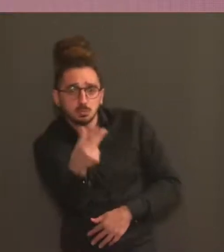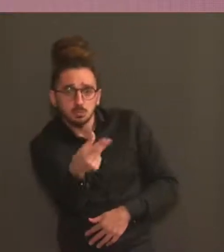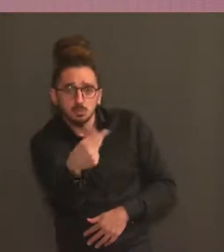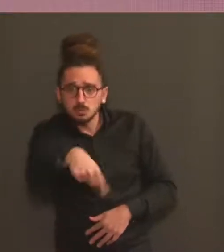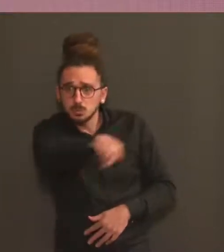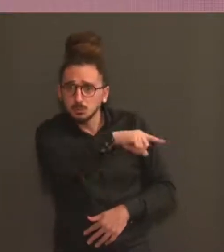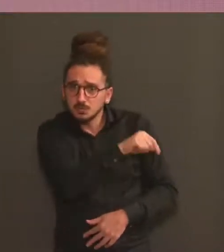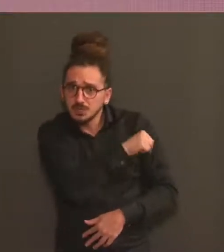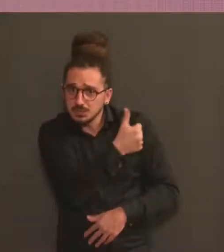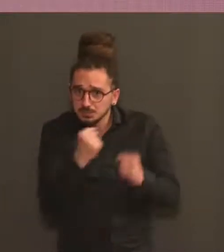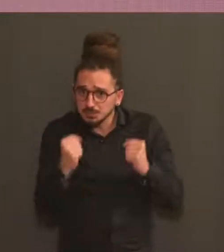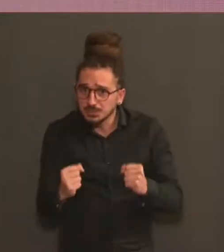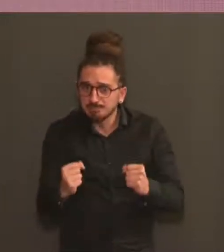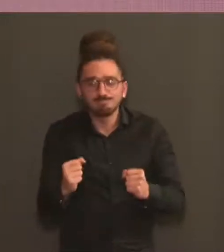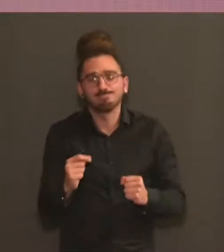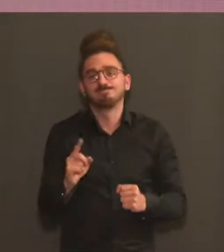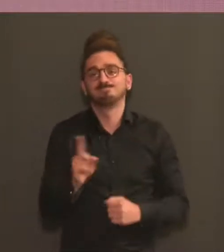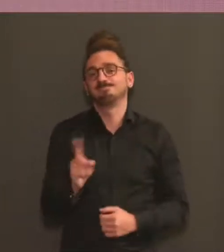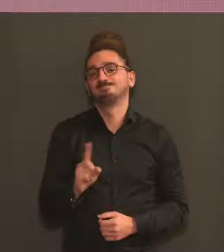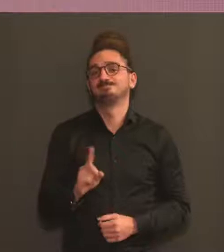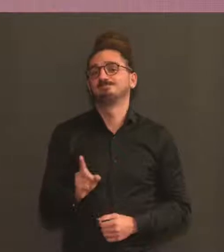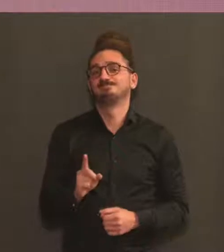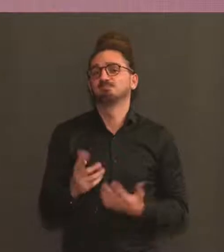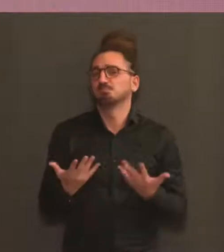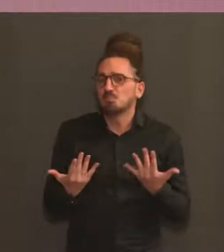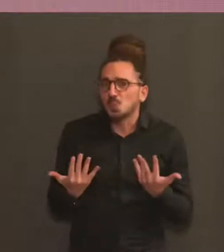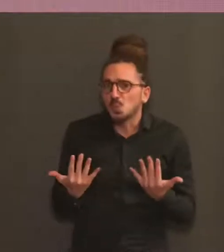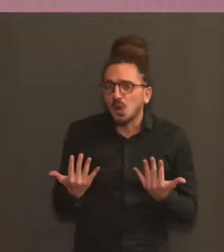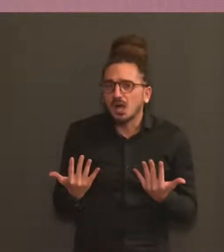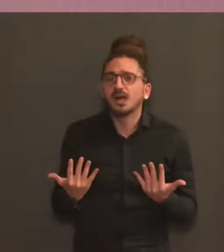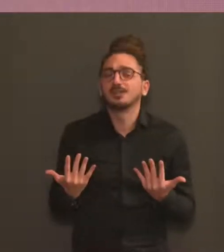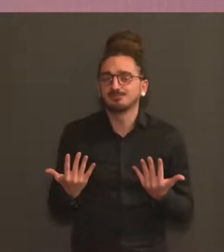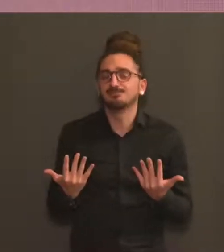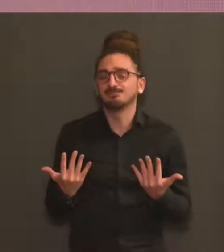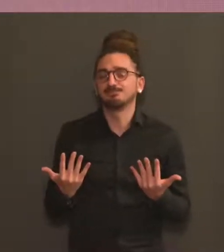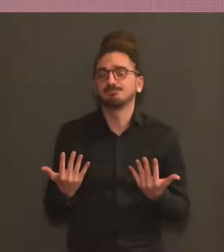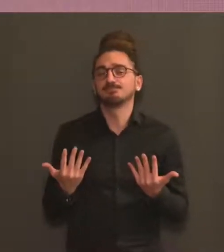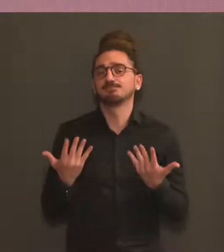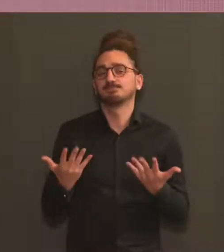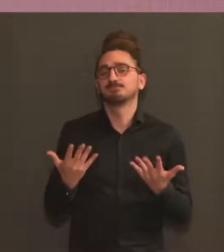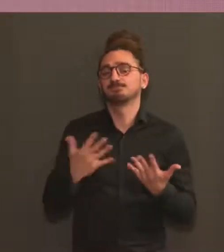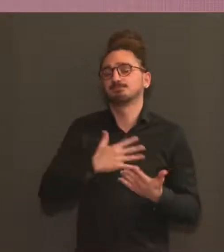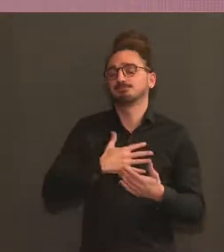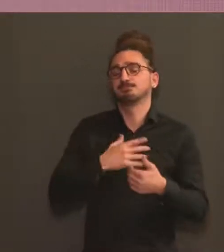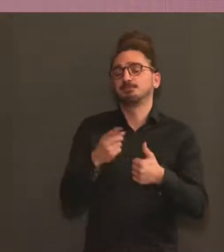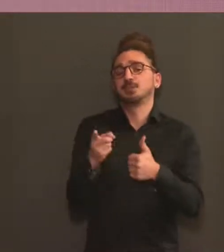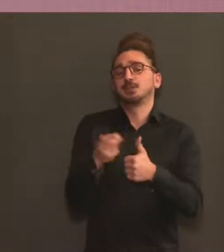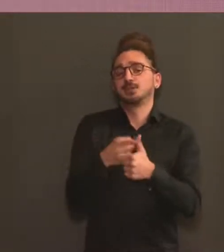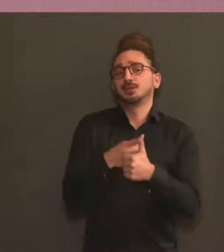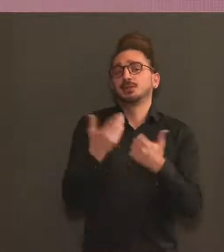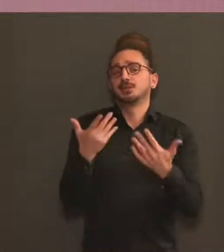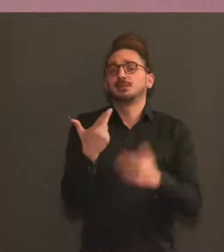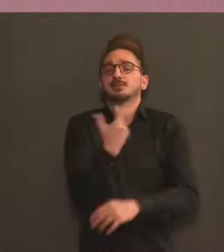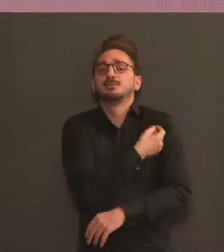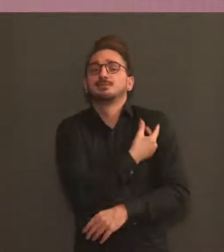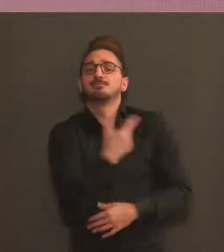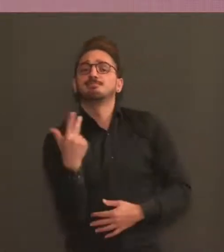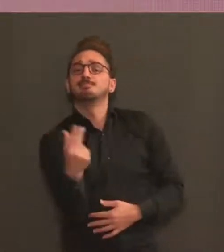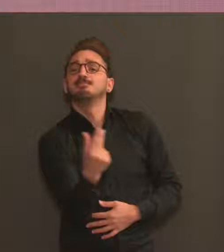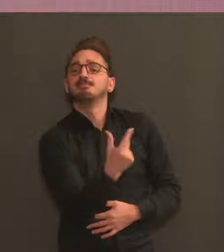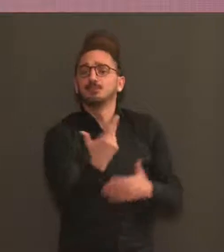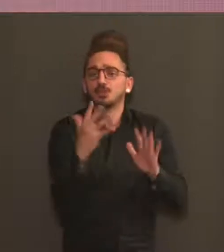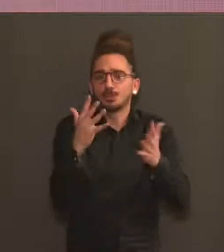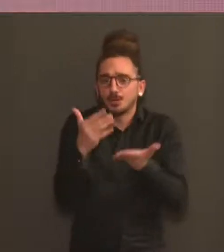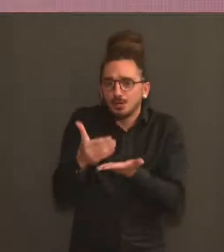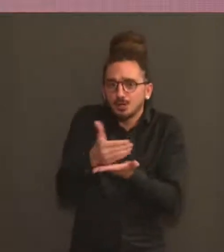D'une part en raison des conditions de conservation des vaccins, mais d'autre part parce que le respect des